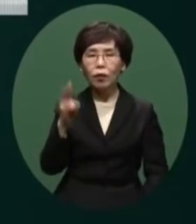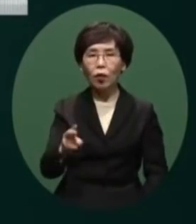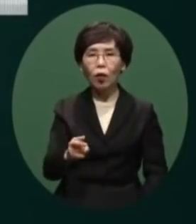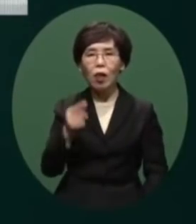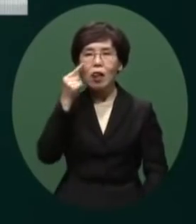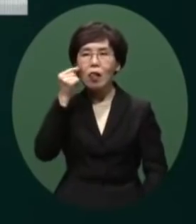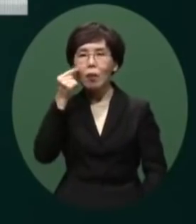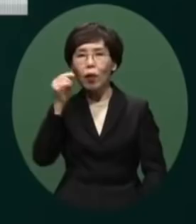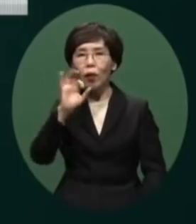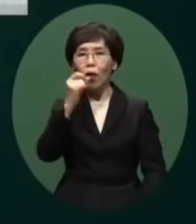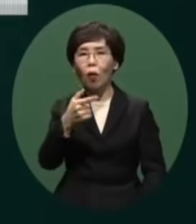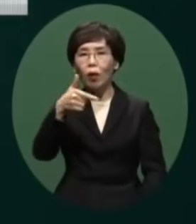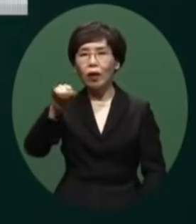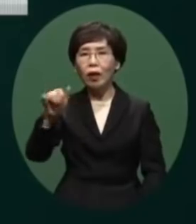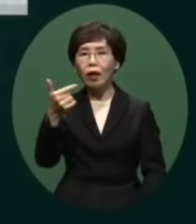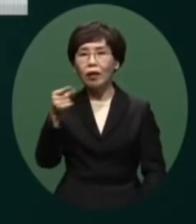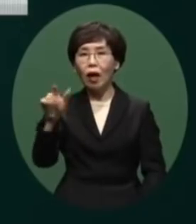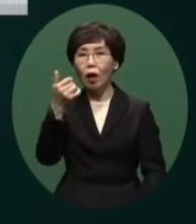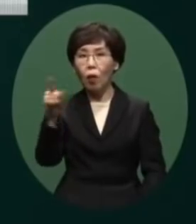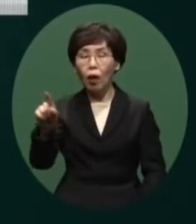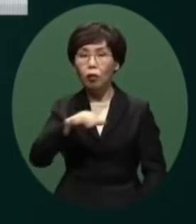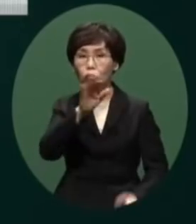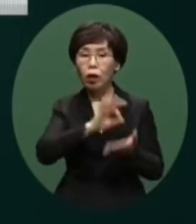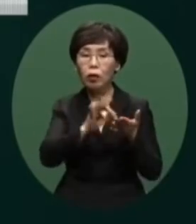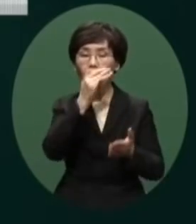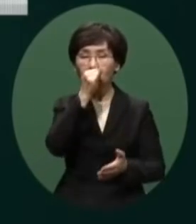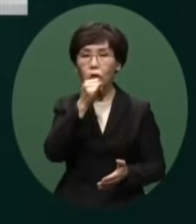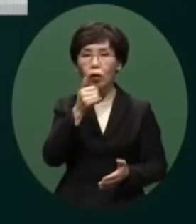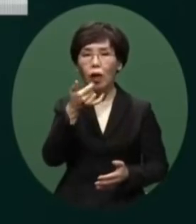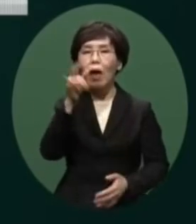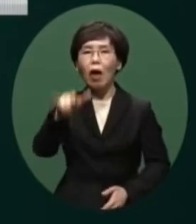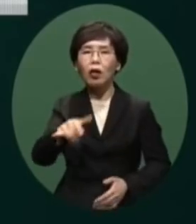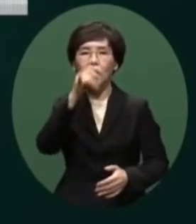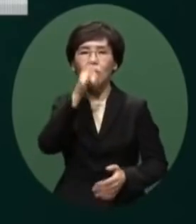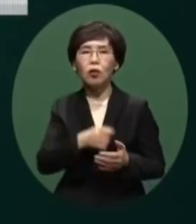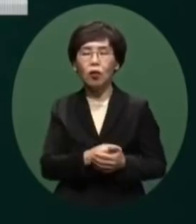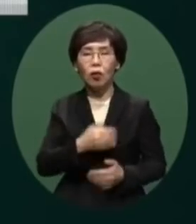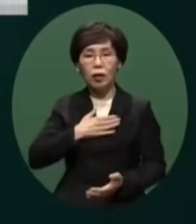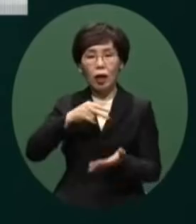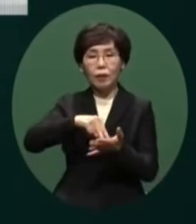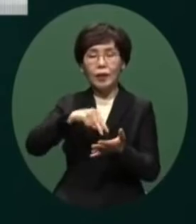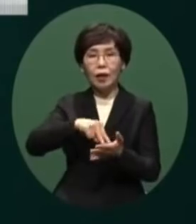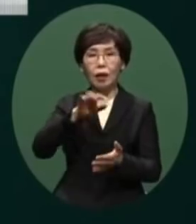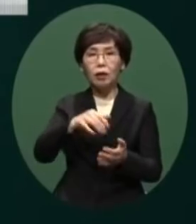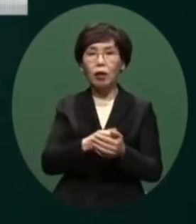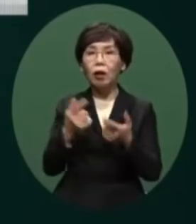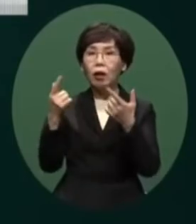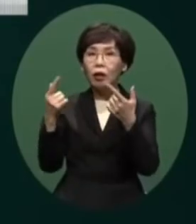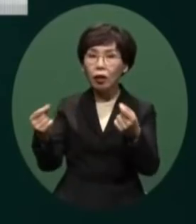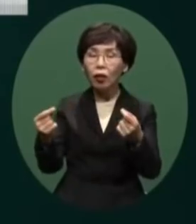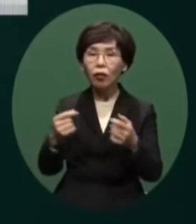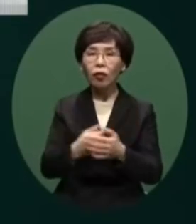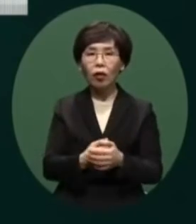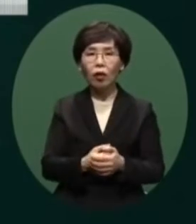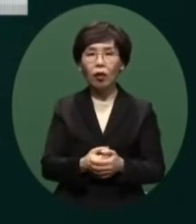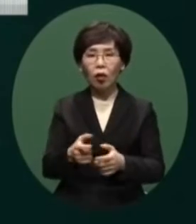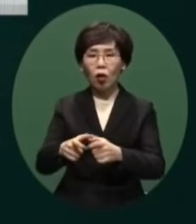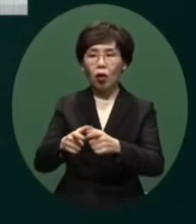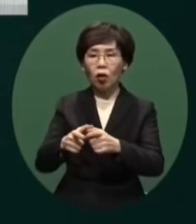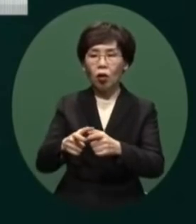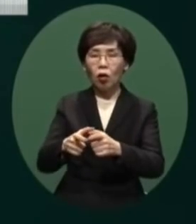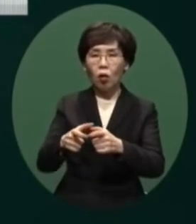오키나와에 우리가 쓸 수 있는 전술핵들이 있습니다. 사실 제 입장에서는 이런 그 확장